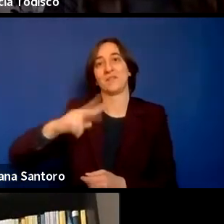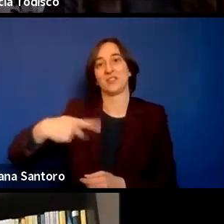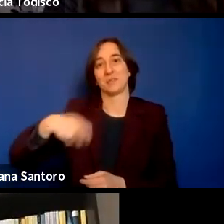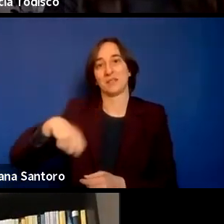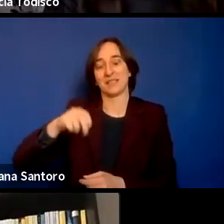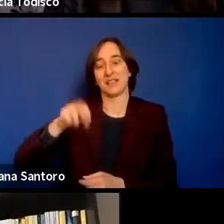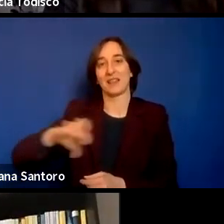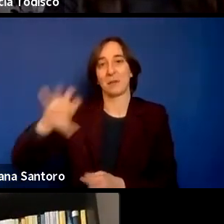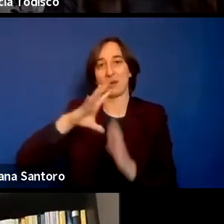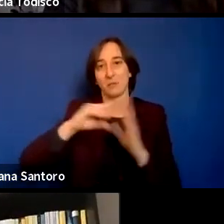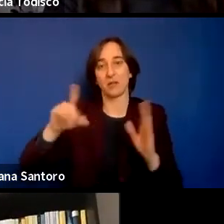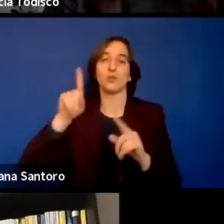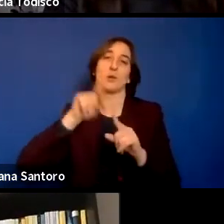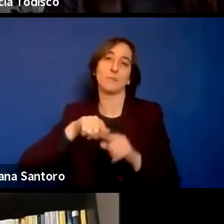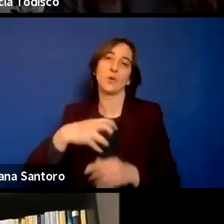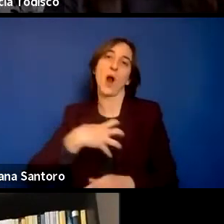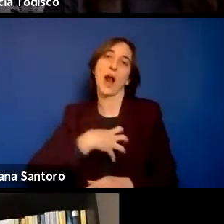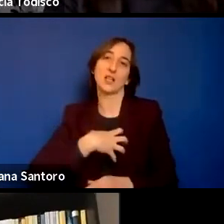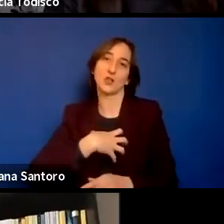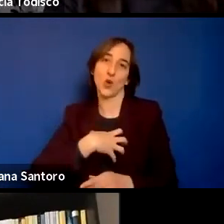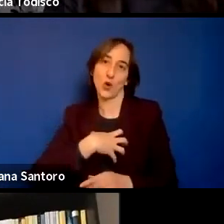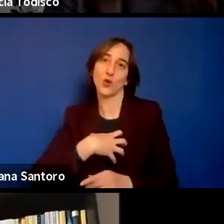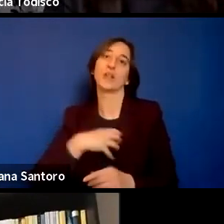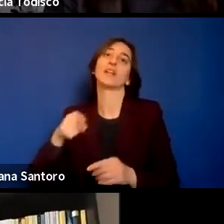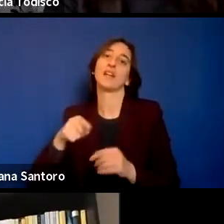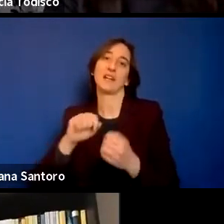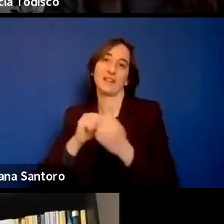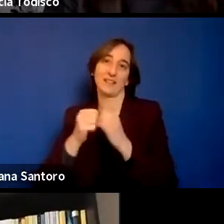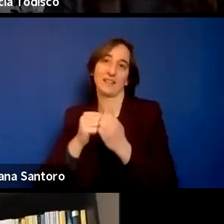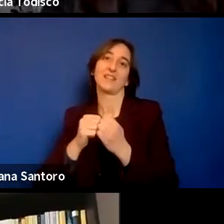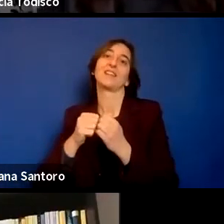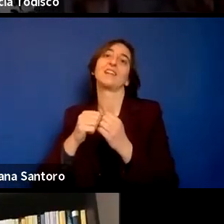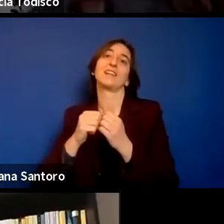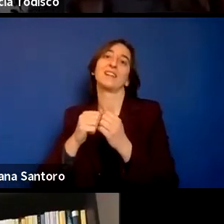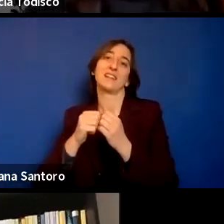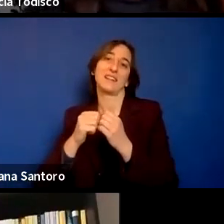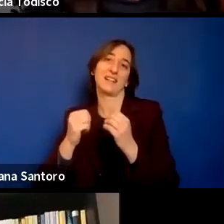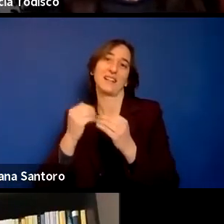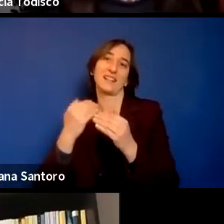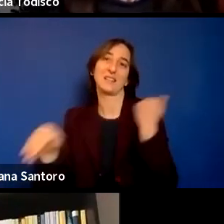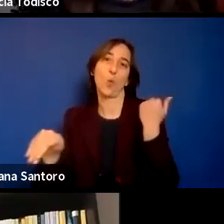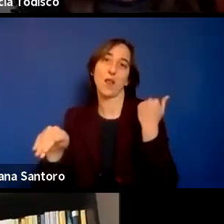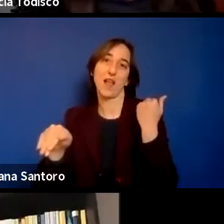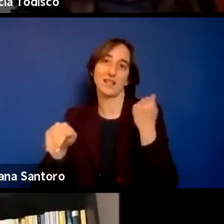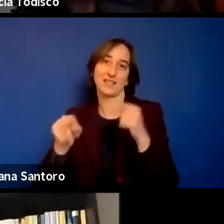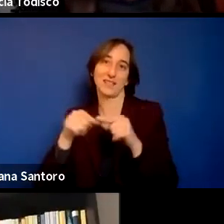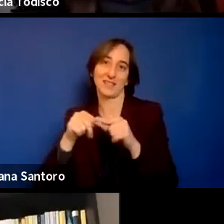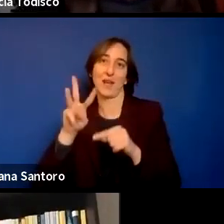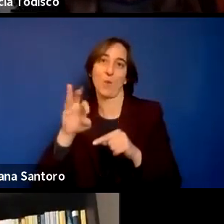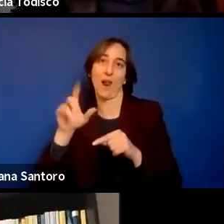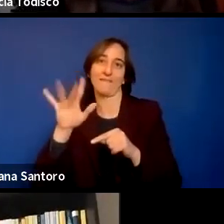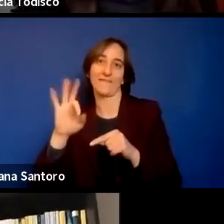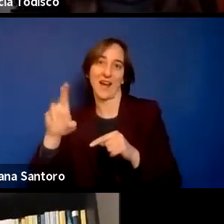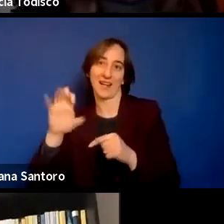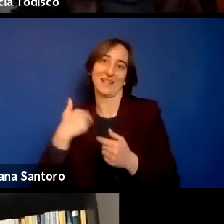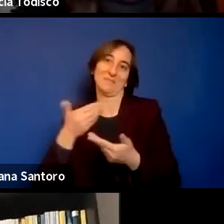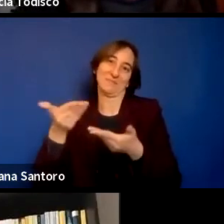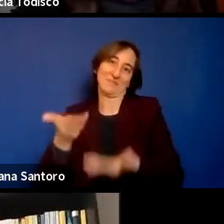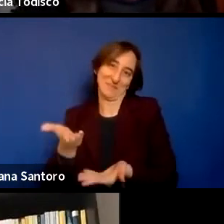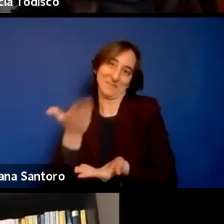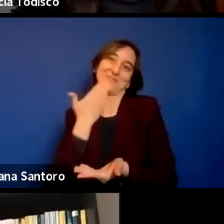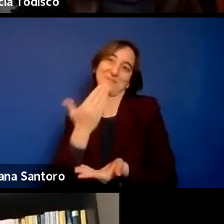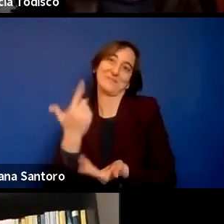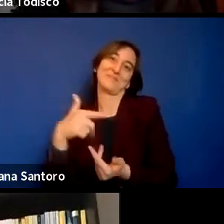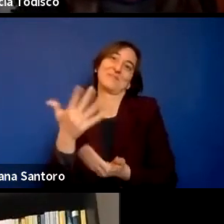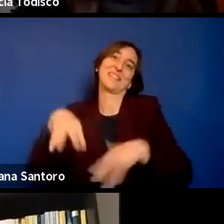contrasto alle disuguaglianze e welfare, che è con noi per un saluto iniziale, la ringraziamo. Seguita poi da